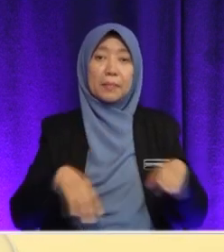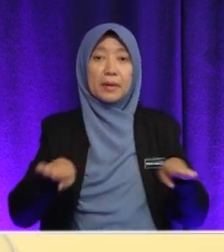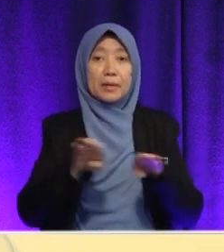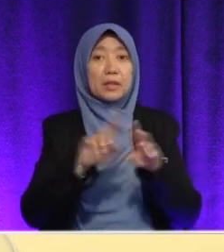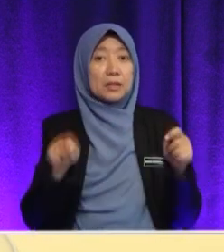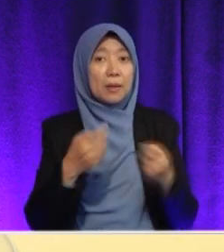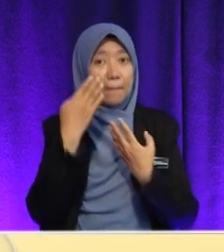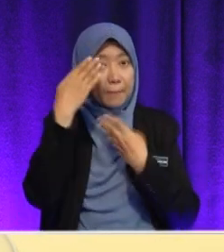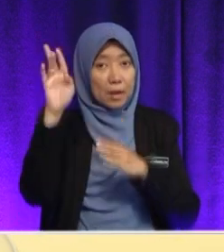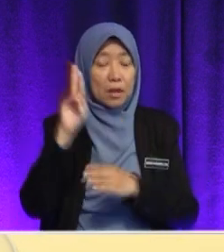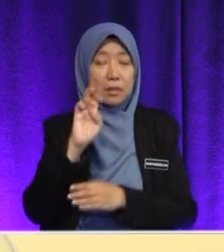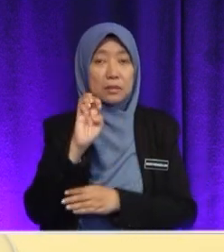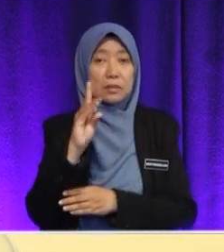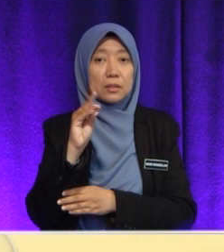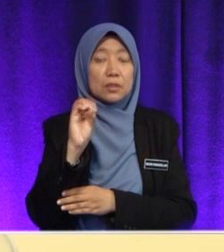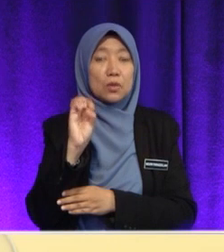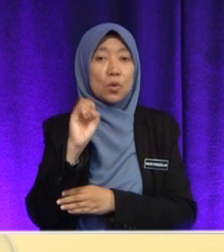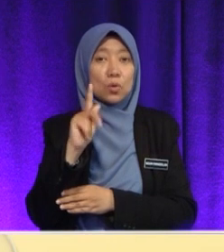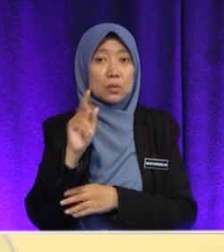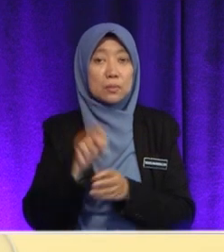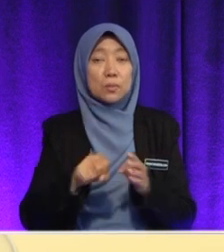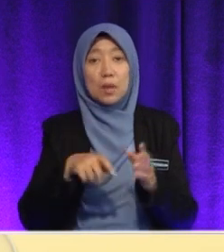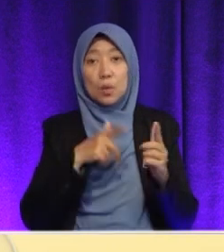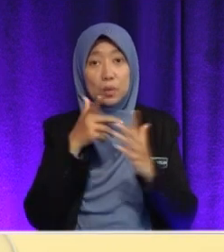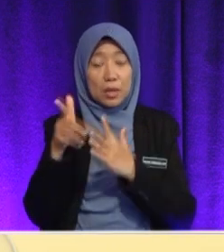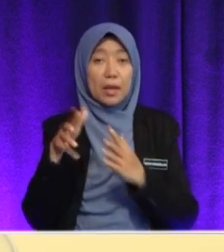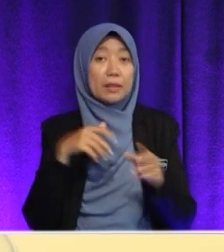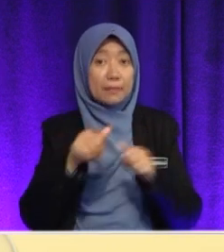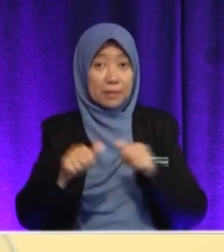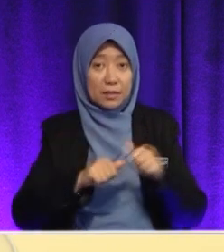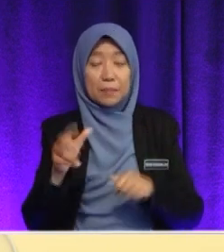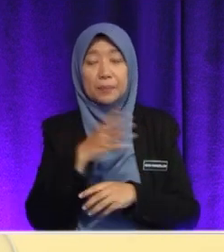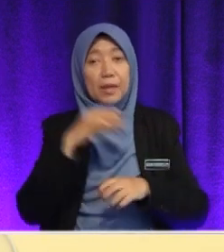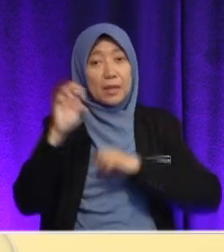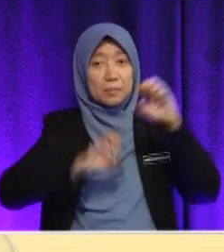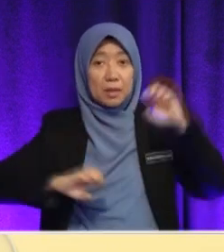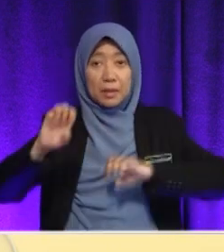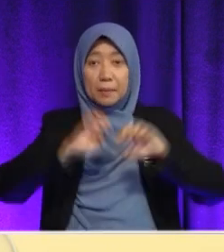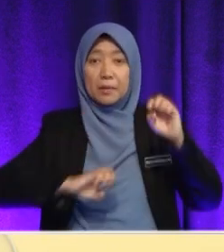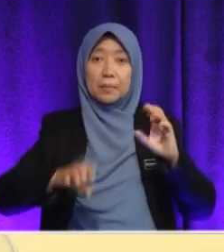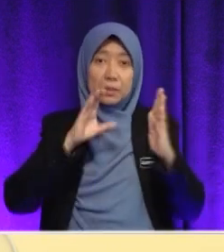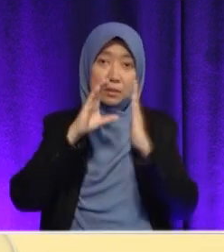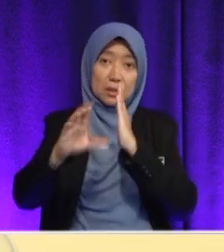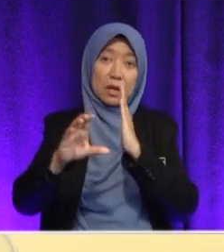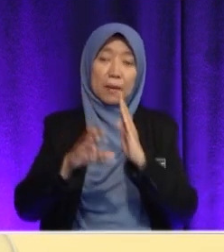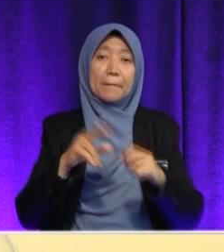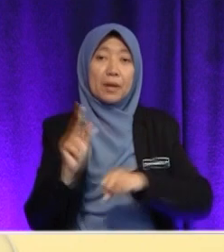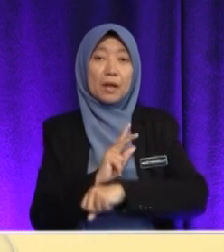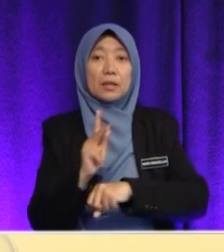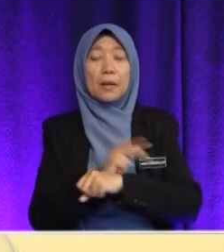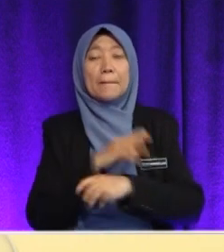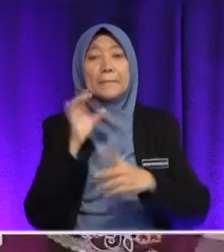redoks melalui activity dan yang kedua mag eksperimen pencegahan pengaratan